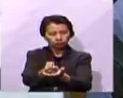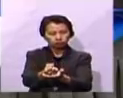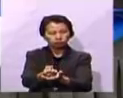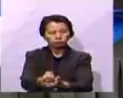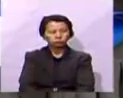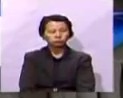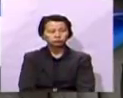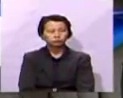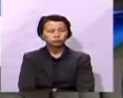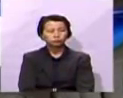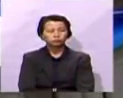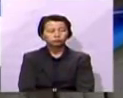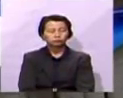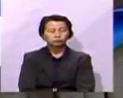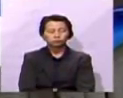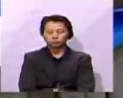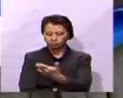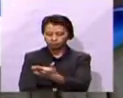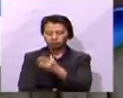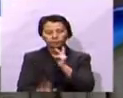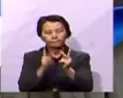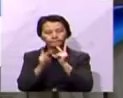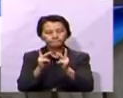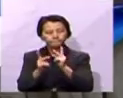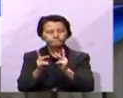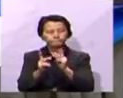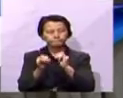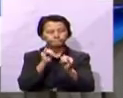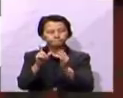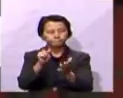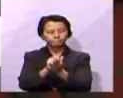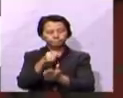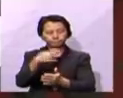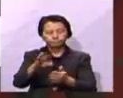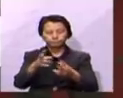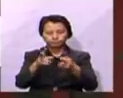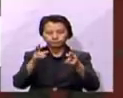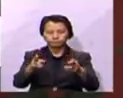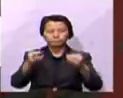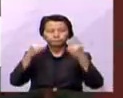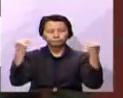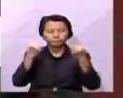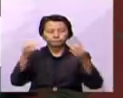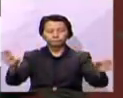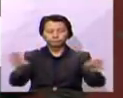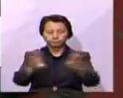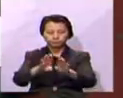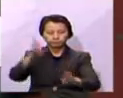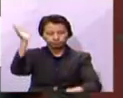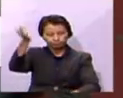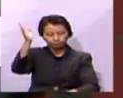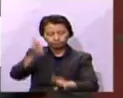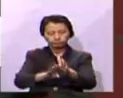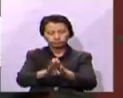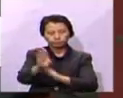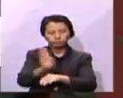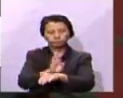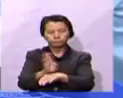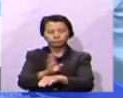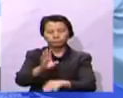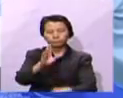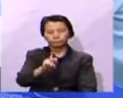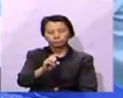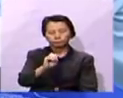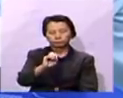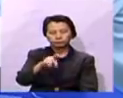ini. Beliau berkata demikian dalam sidang media selepas merasmikan majlis penutup seminar pembangunan perniagaan koperasi